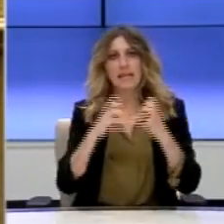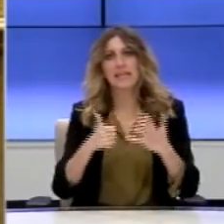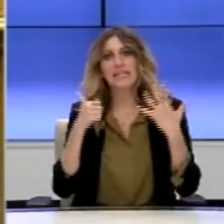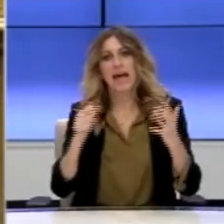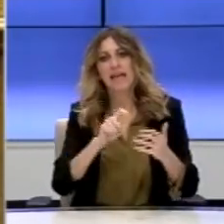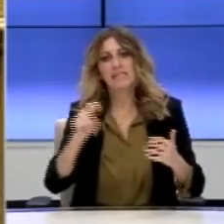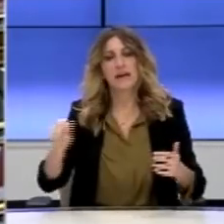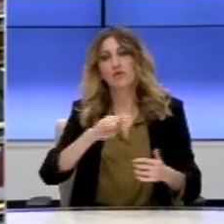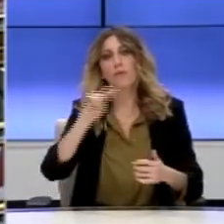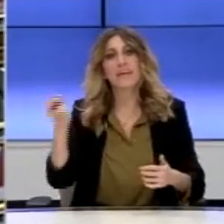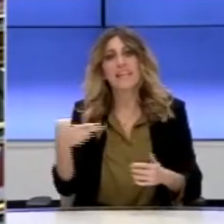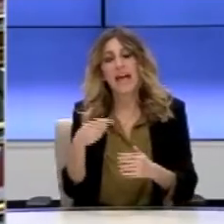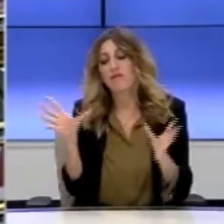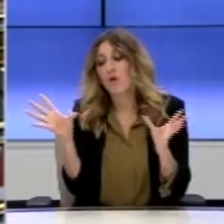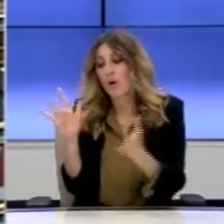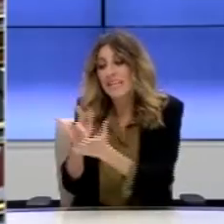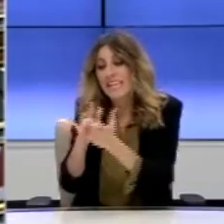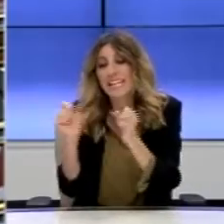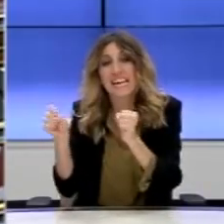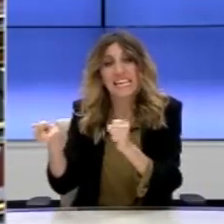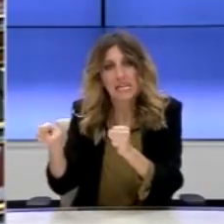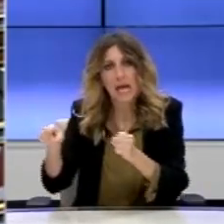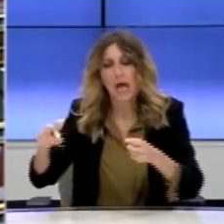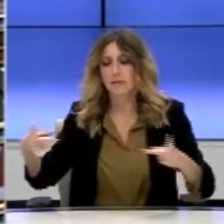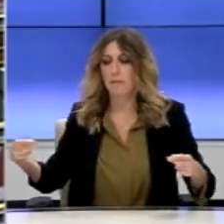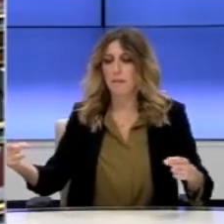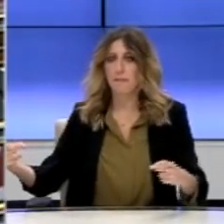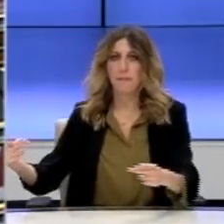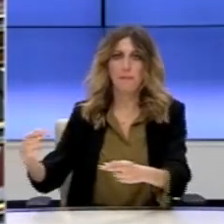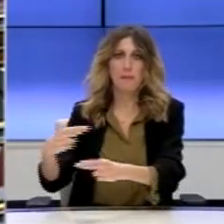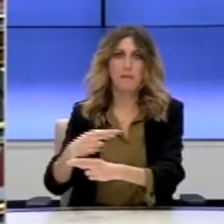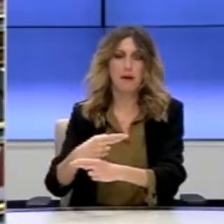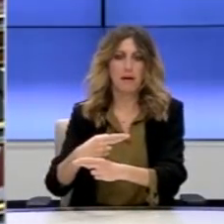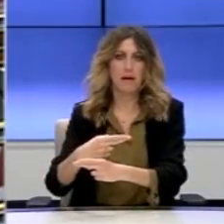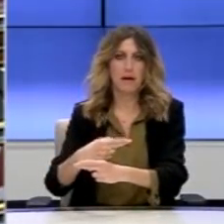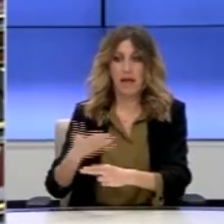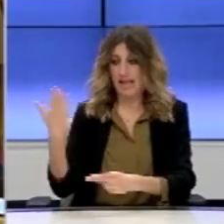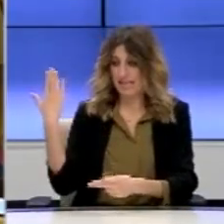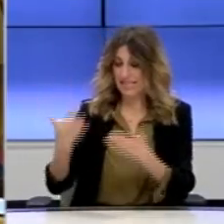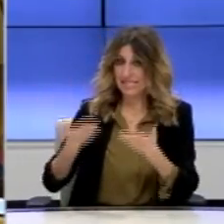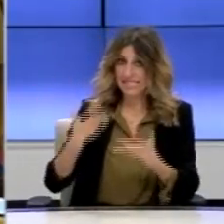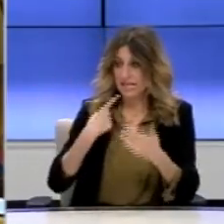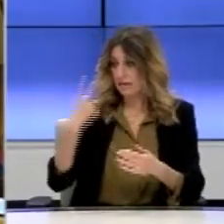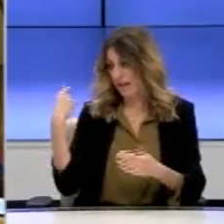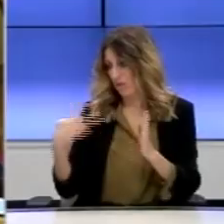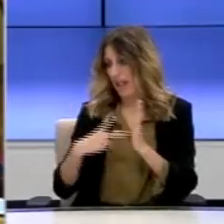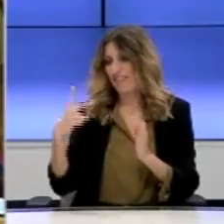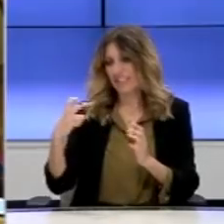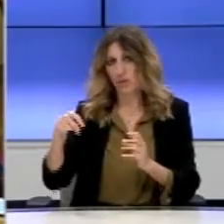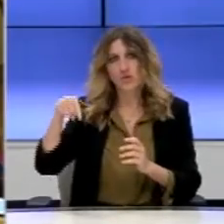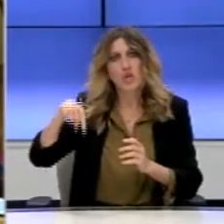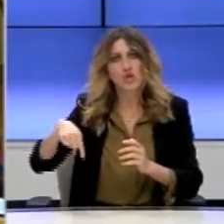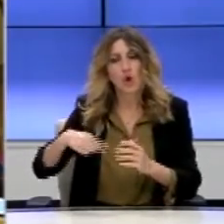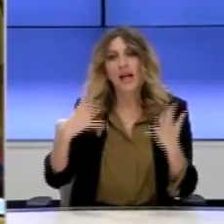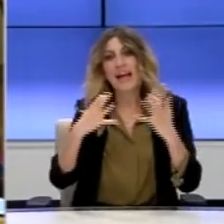ευρώ σε σχέση με το 2020. Και το ερώτημα είναι πώς θα ανταπεξέλθει στο τεράστιο έργο